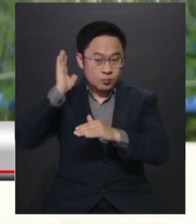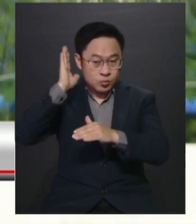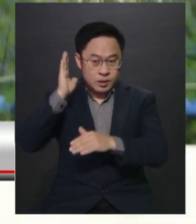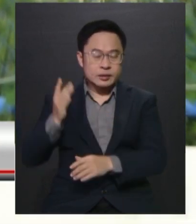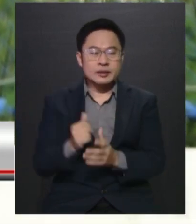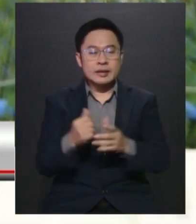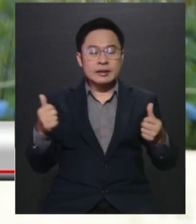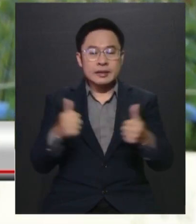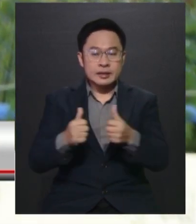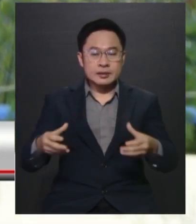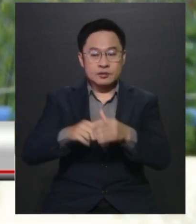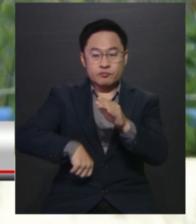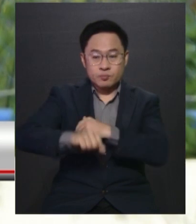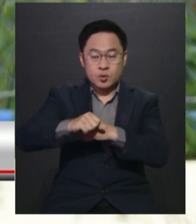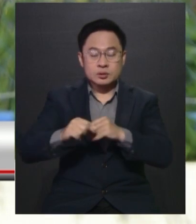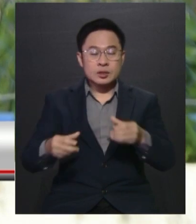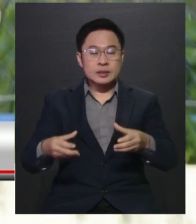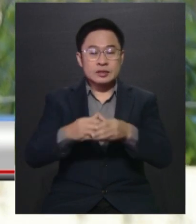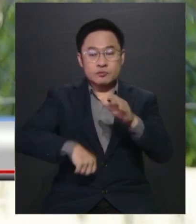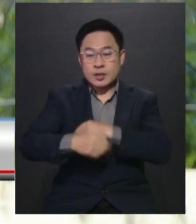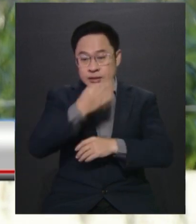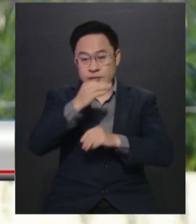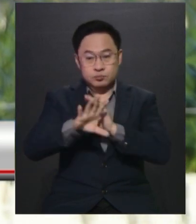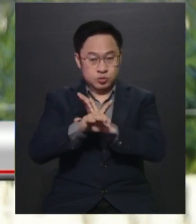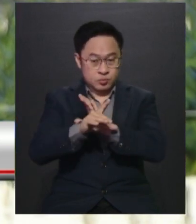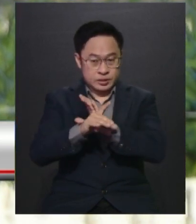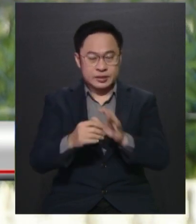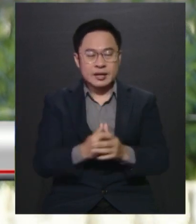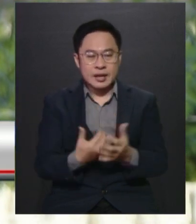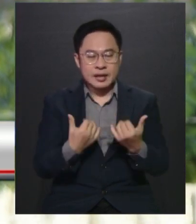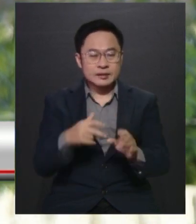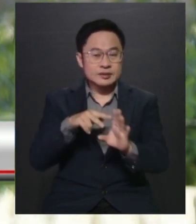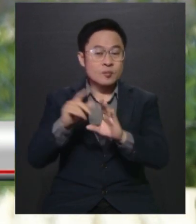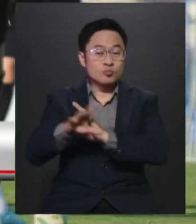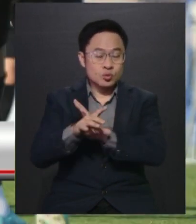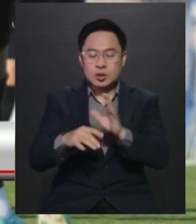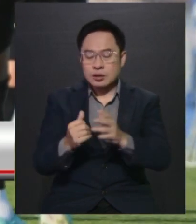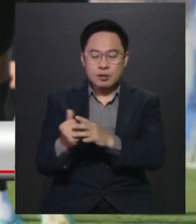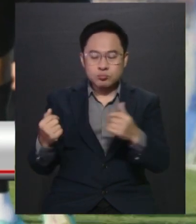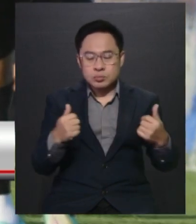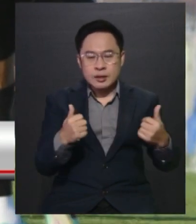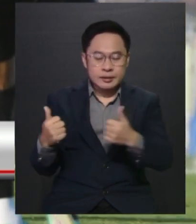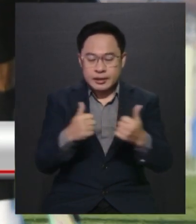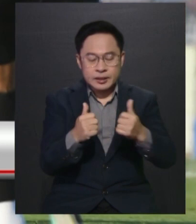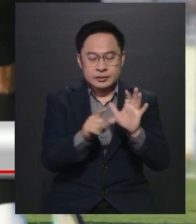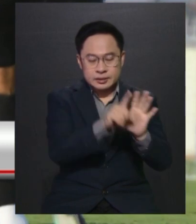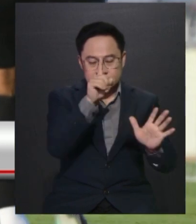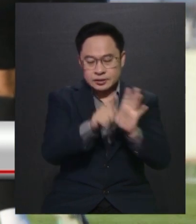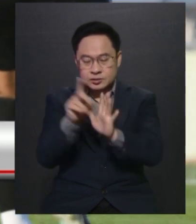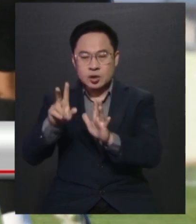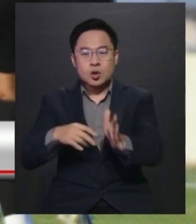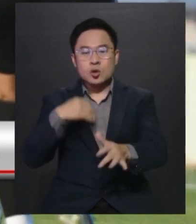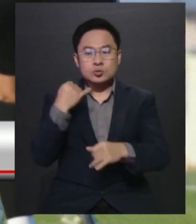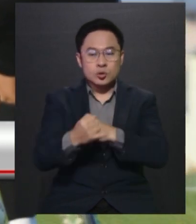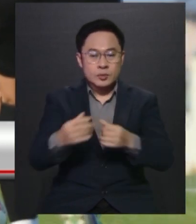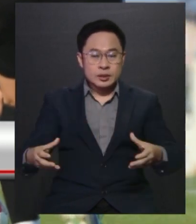FC สโมสรระดับไทยลีกค่ะซึ่งเกมนี้เนี่ยก็แข่งขันแบบปกติค่ะ90นาทีแล้วก็ครึ่งละ45นาทีซึ่งทีมชาติไทยชุ